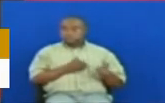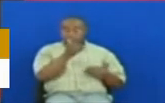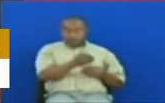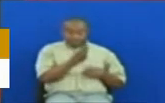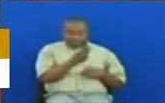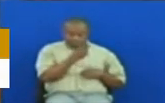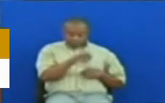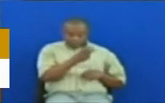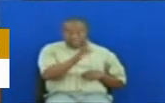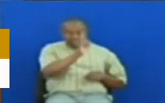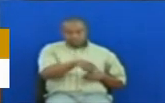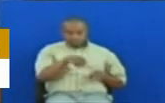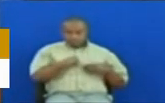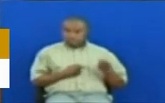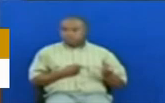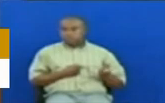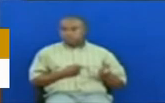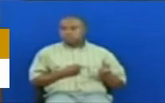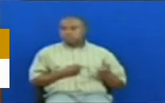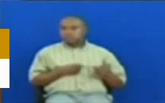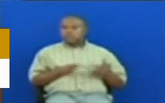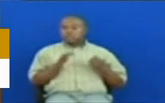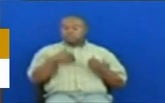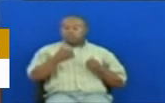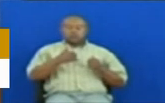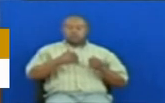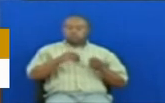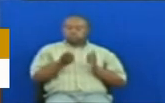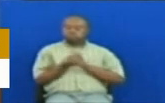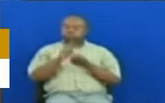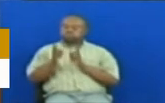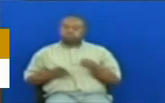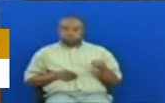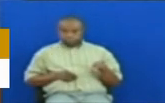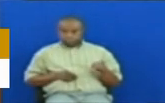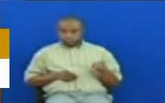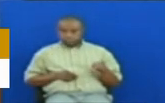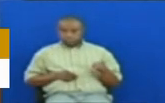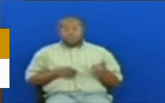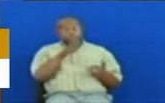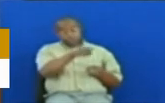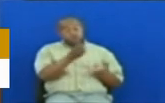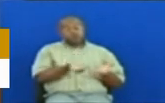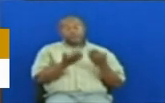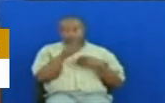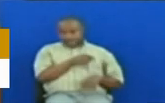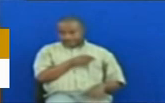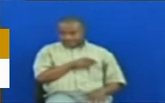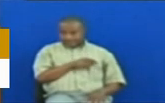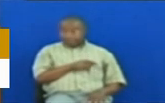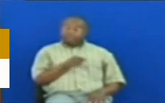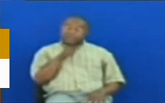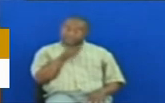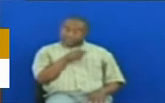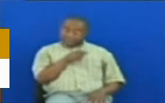unaosema lipo for reappointment, lakini after rotation, ukisoma hapa ilivyo sasa, hilo inawezekana. Hilo, yani hili